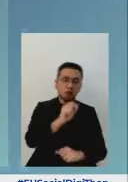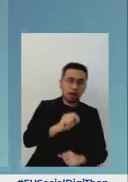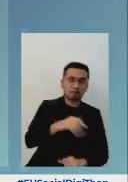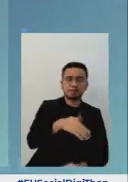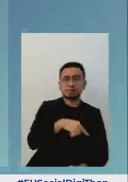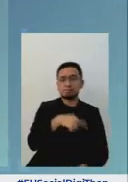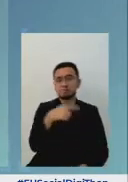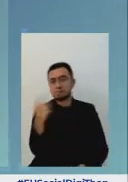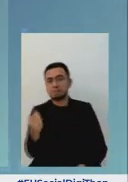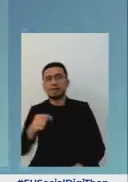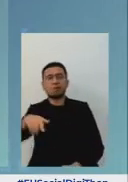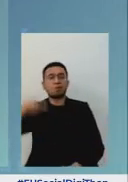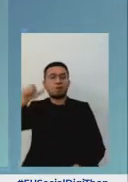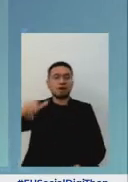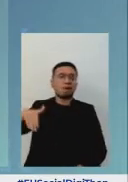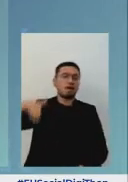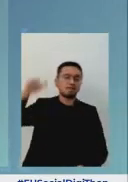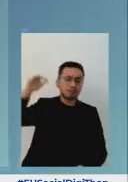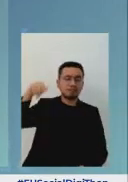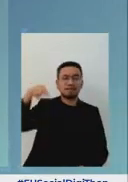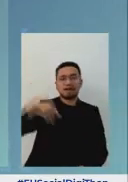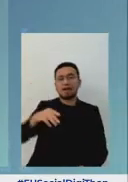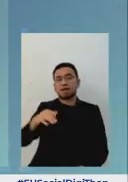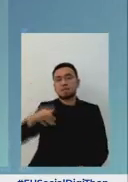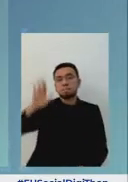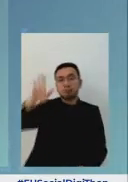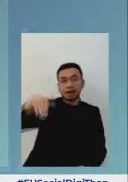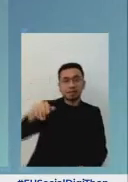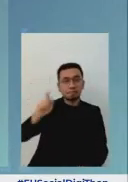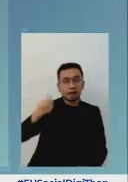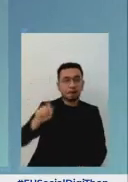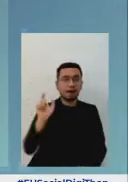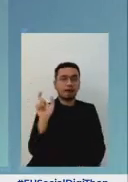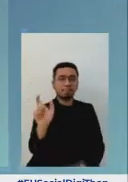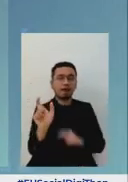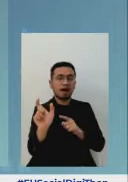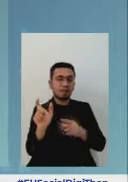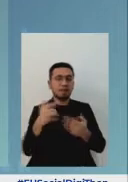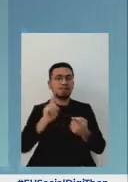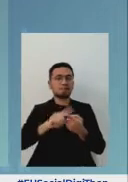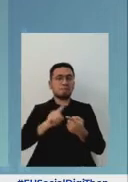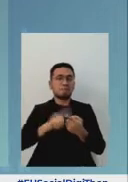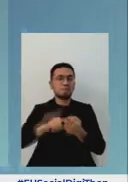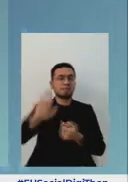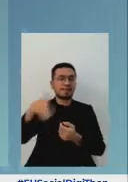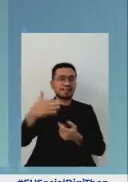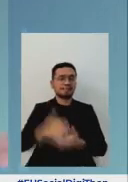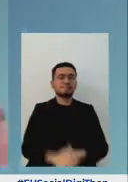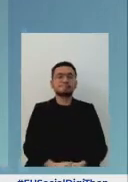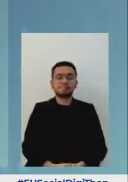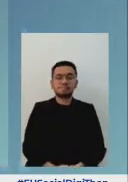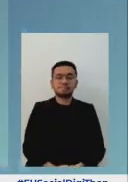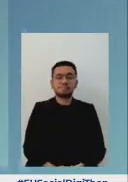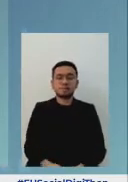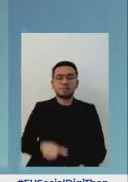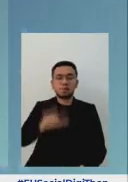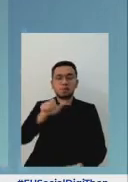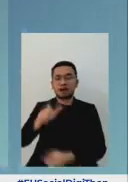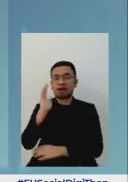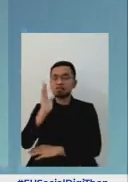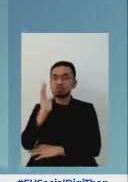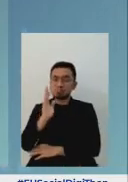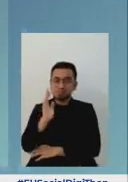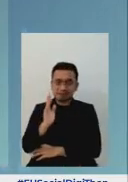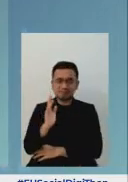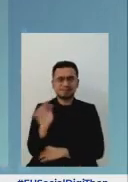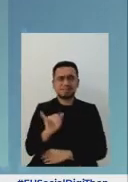ciamik, yaitu teman-teman. Jadi lebih asik ya panggilnya teman-teman gitu ya, karena nanti narasumbernya juga ada yang pendidikannya jauh